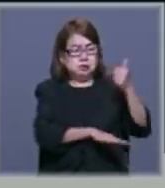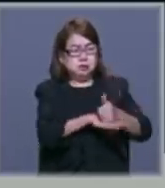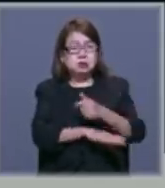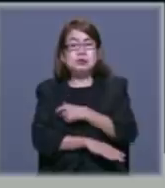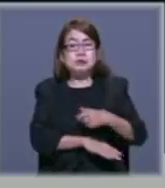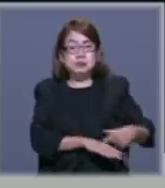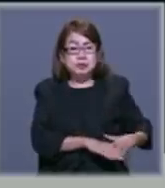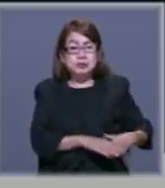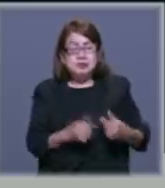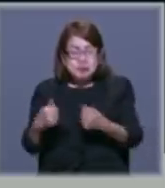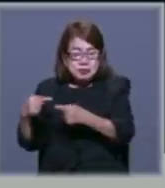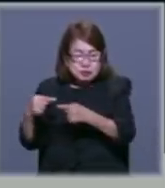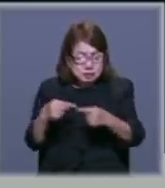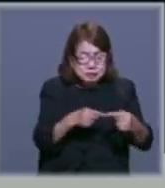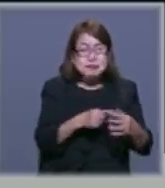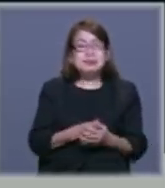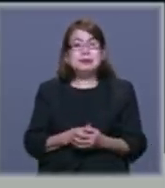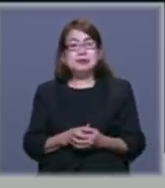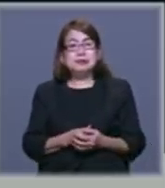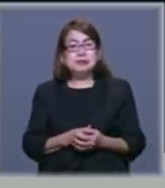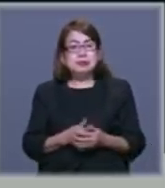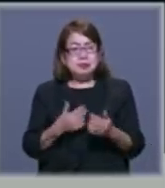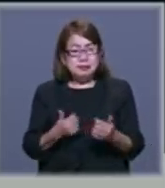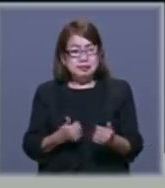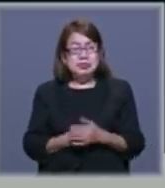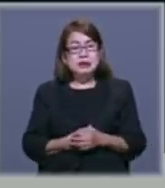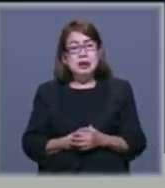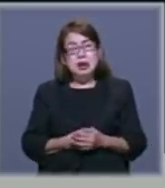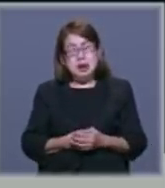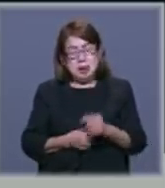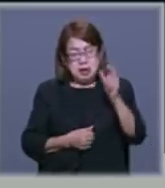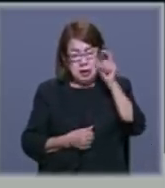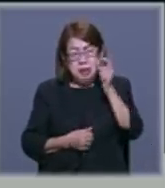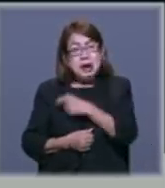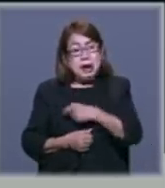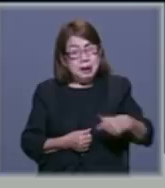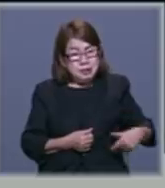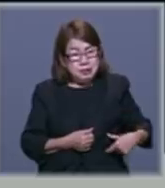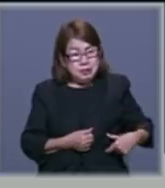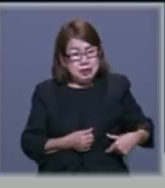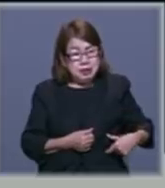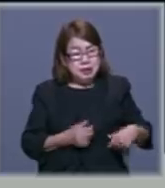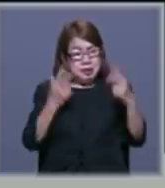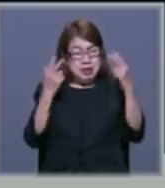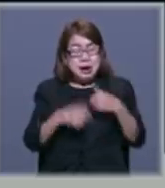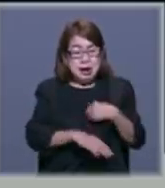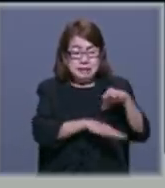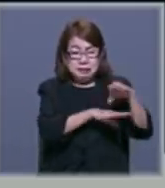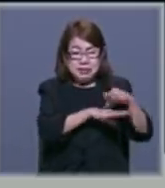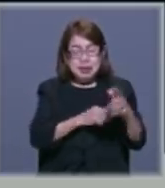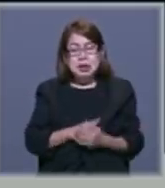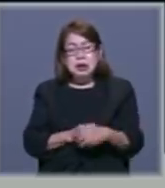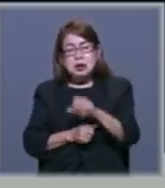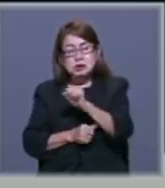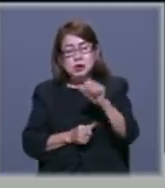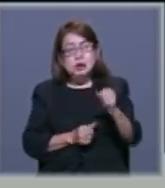แม้ในรัชกาลพระบาทสมเด็จพระปรมินทรมหาอานันทมหิดลสภาผู้แทนราษฎรได้มีการปรับปรุงแก้ไขรัฐธรรมนูญราชอาณ